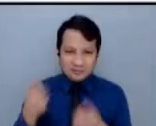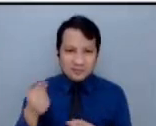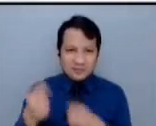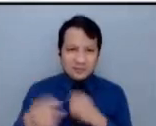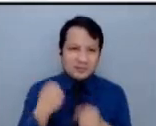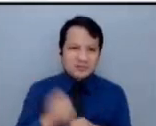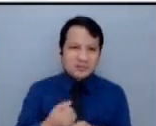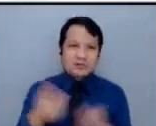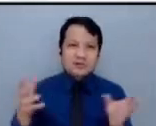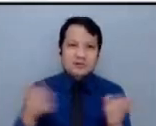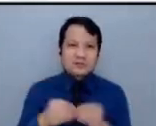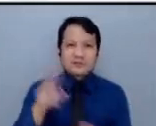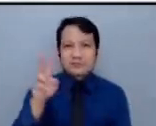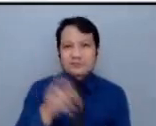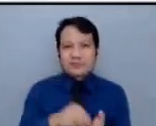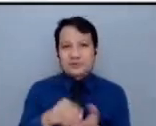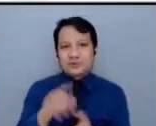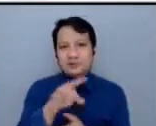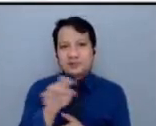na sa